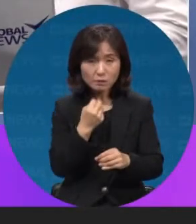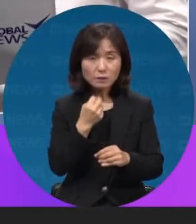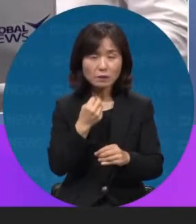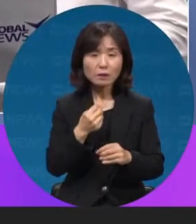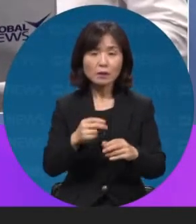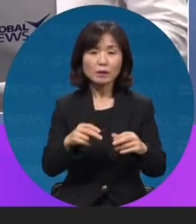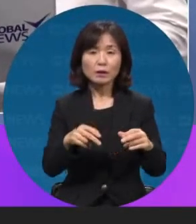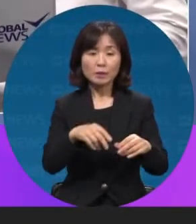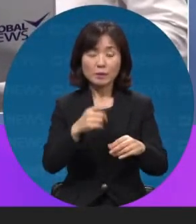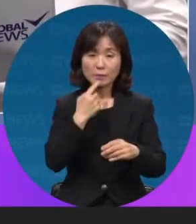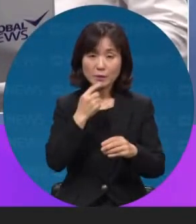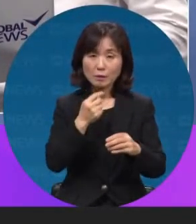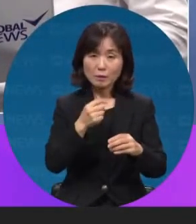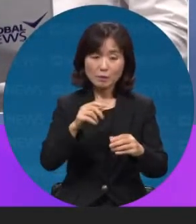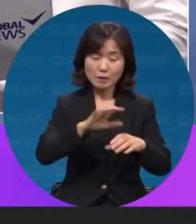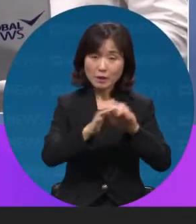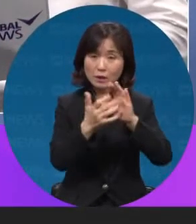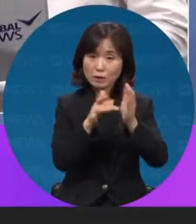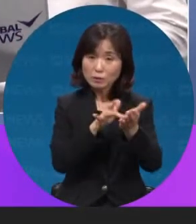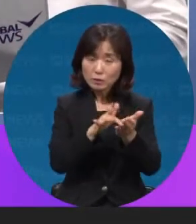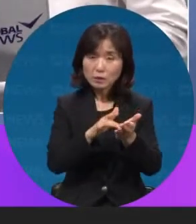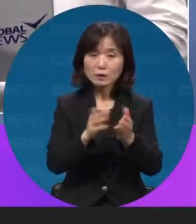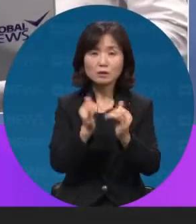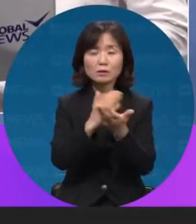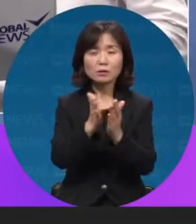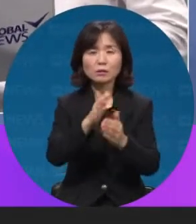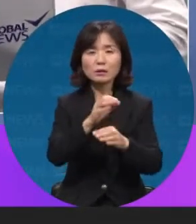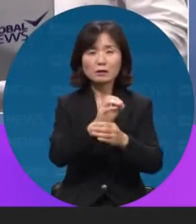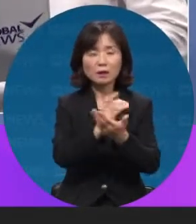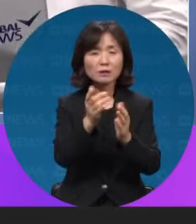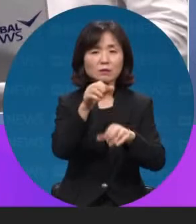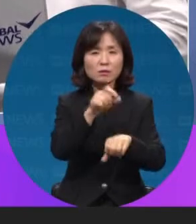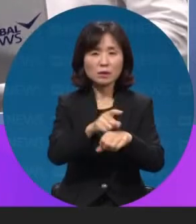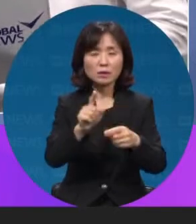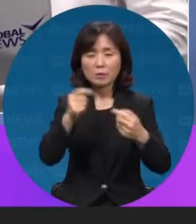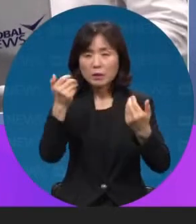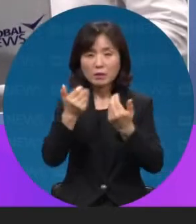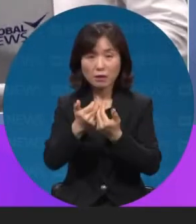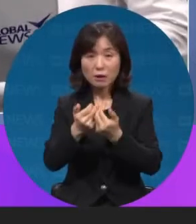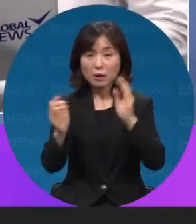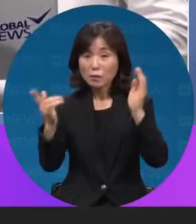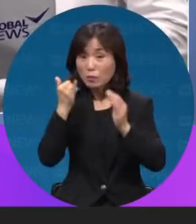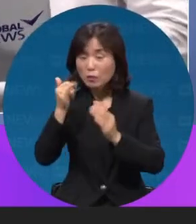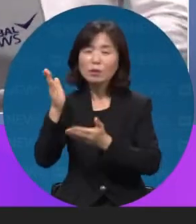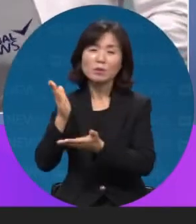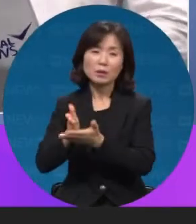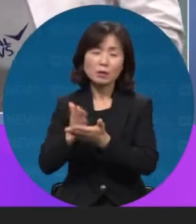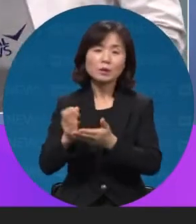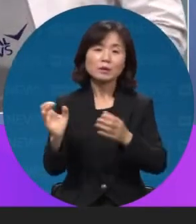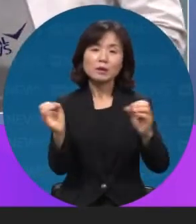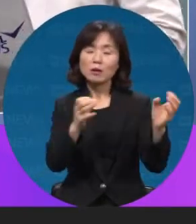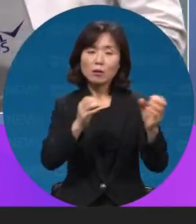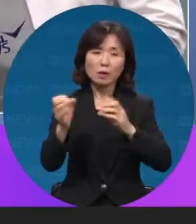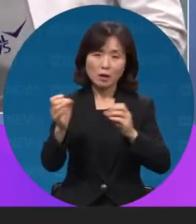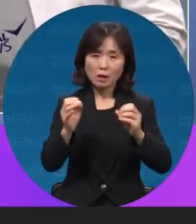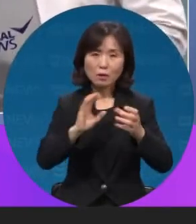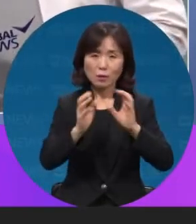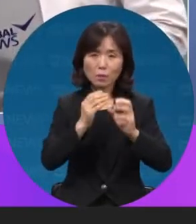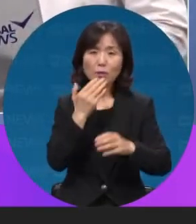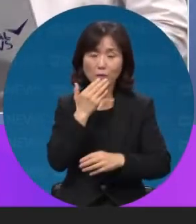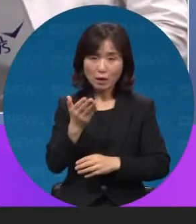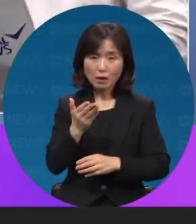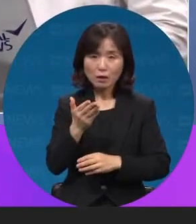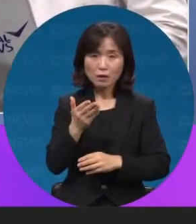종 다양성에 대한 교육을 반대하는 학부모들 대신 대화와 토론이 가능한 나쁘거나 공중보건의 전문성있는 이들로